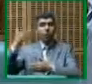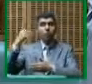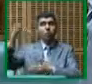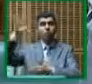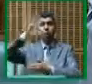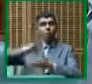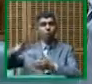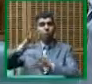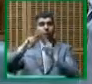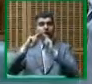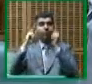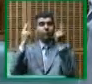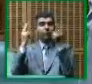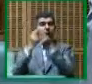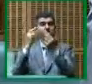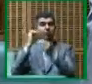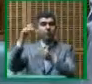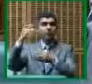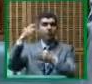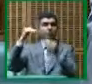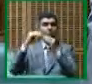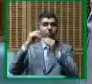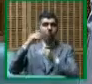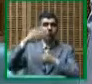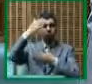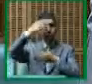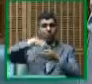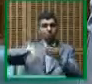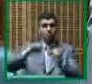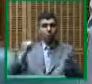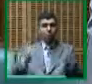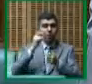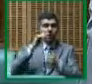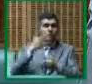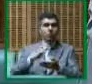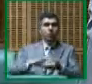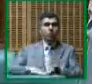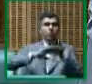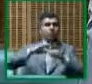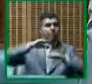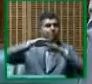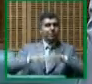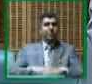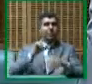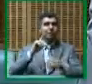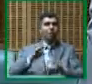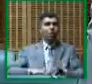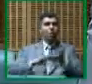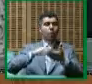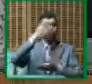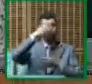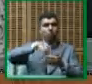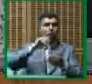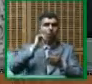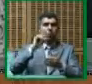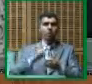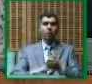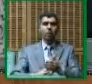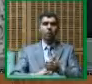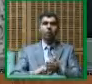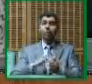يسمى في إطار هذا التبادل الحر أو في إطار واحد الزحف ديال واحد العدد المنتوجات لداخل الوطن اللي في الحق